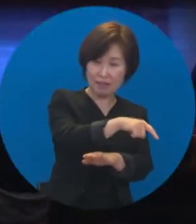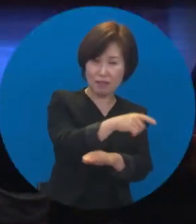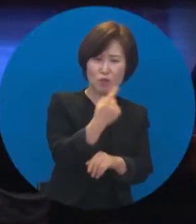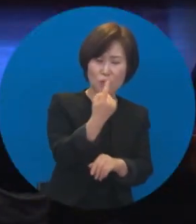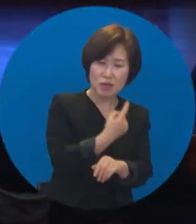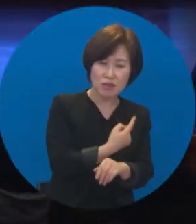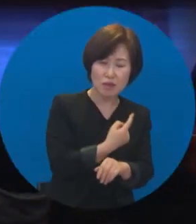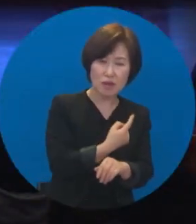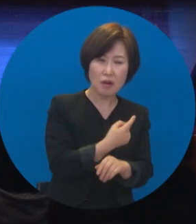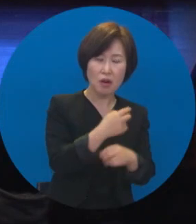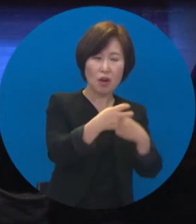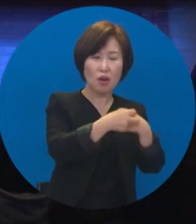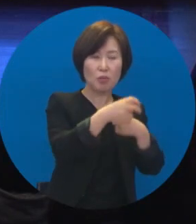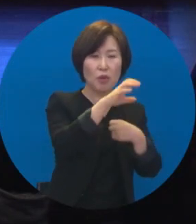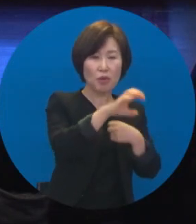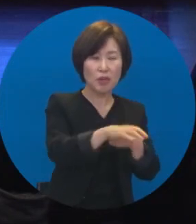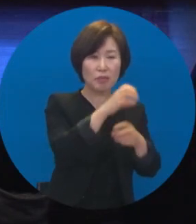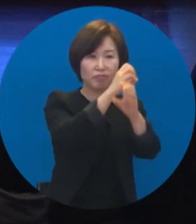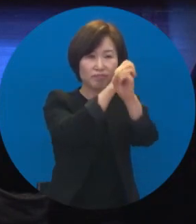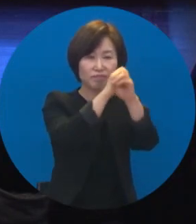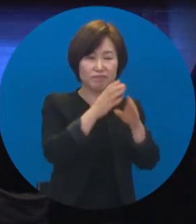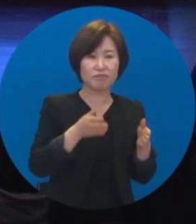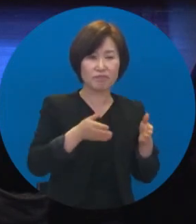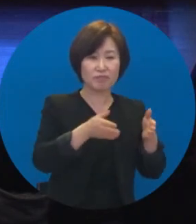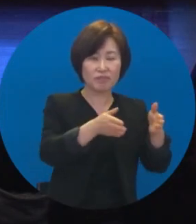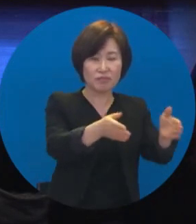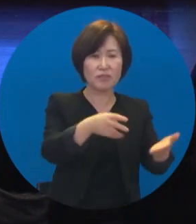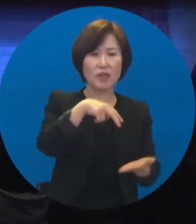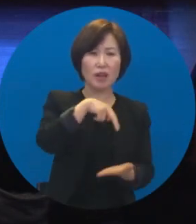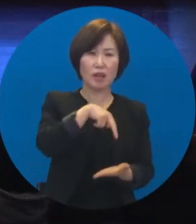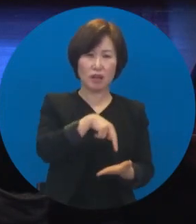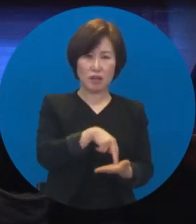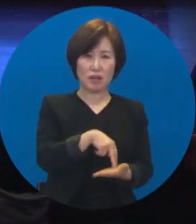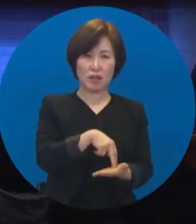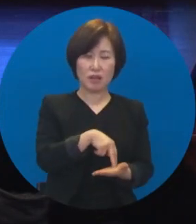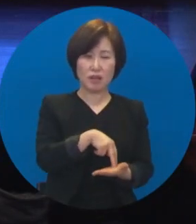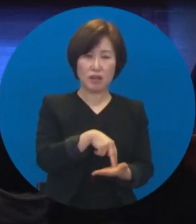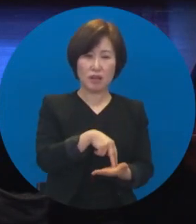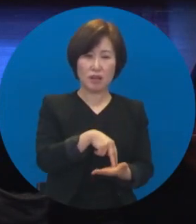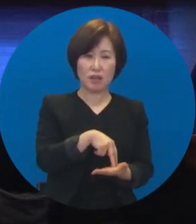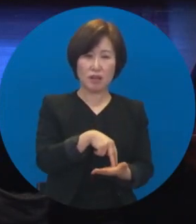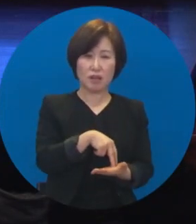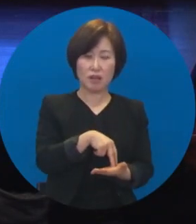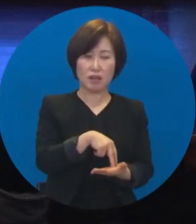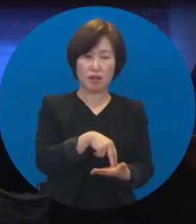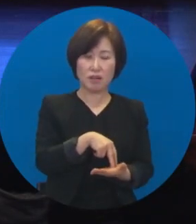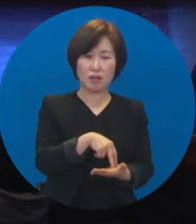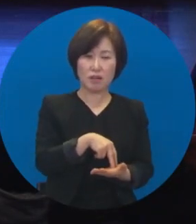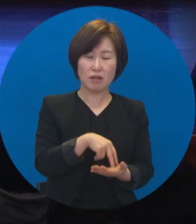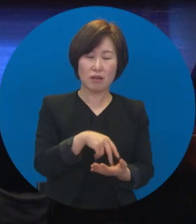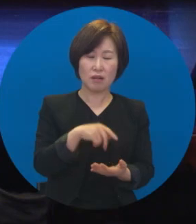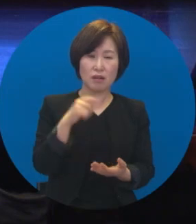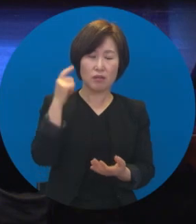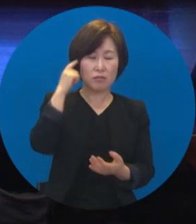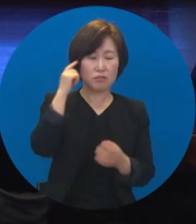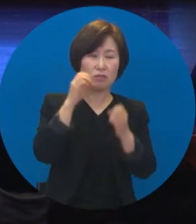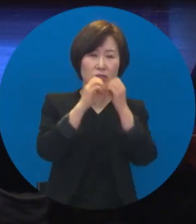병원 앞에 서서 횡단보도 앞에 김밥집 앞에 제가 딱 섰어요. 그런데 횡단보도 앞에 그냥 가만히 서